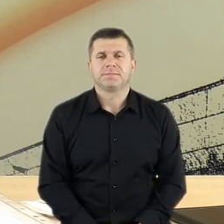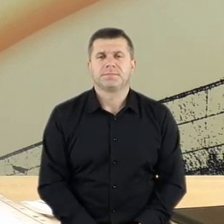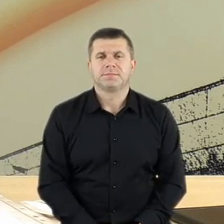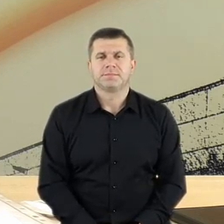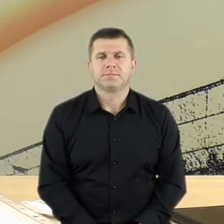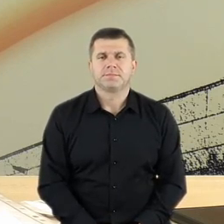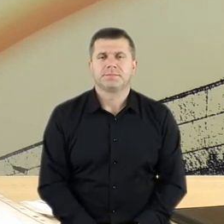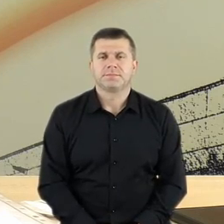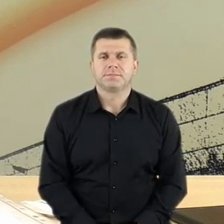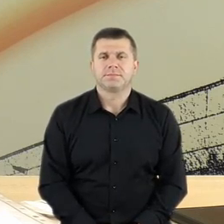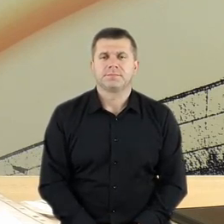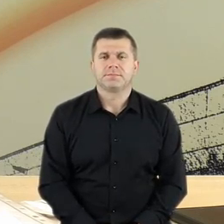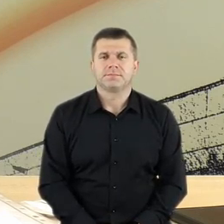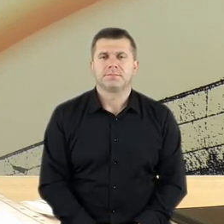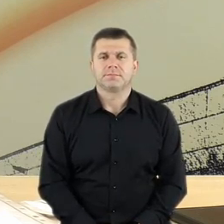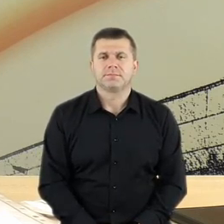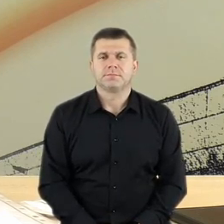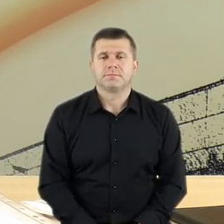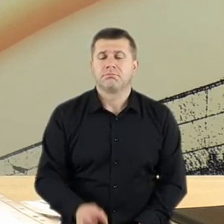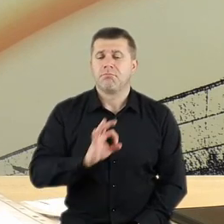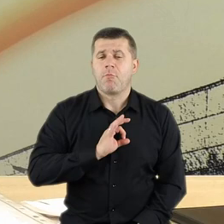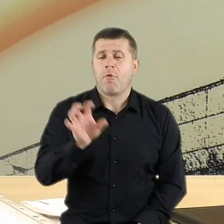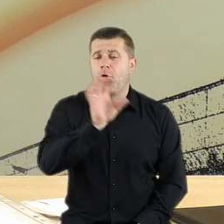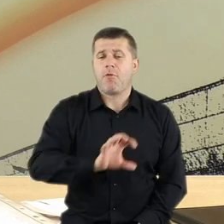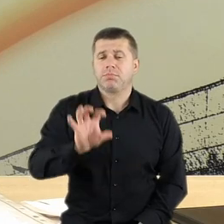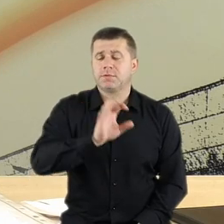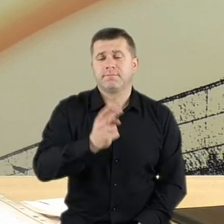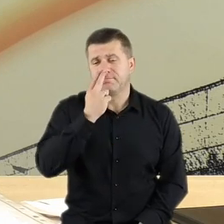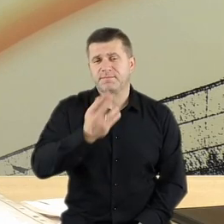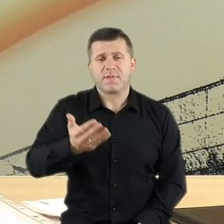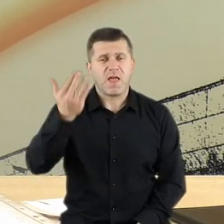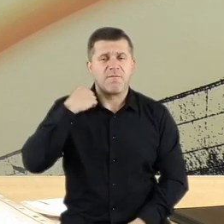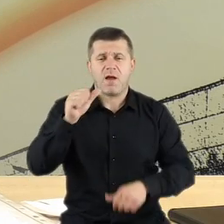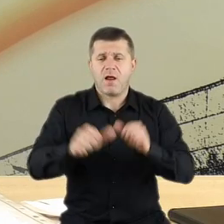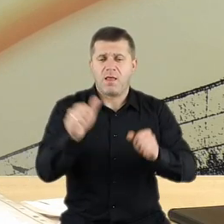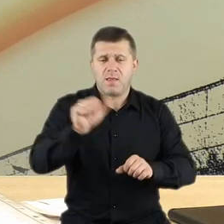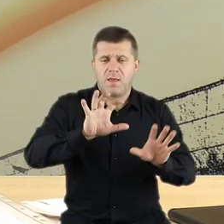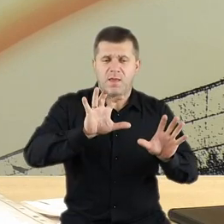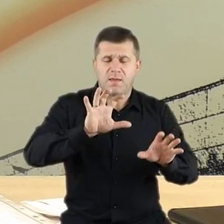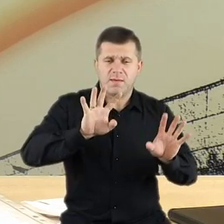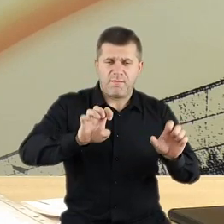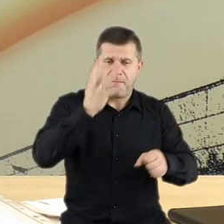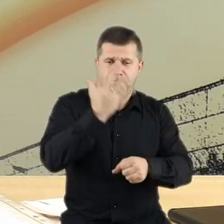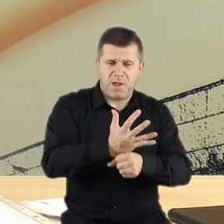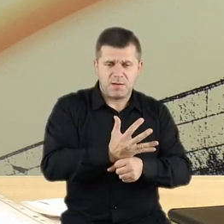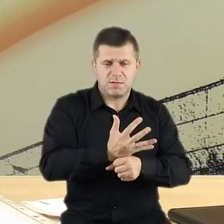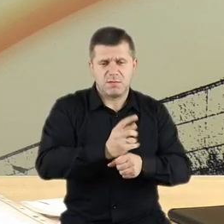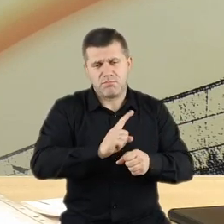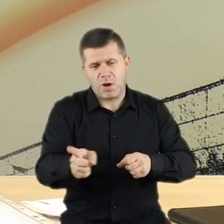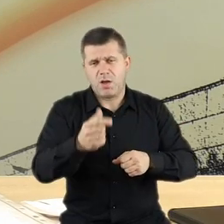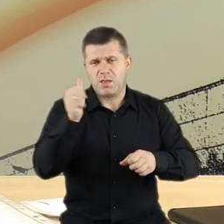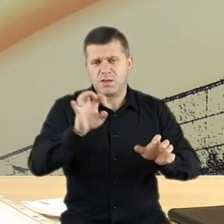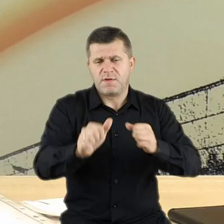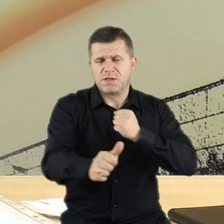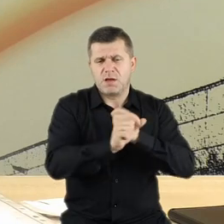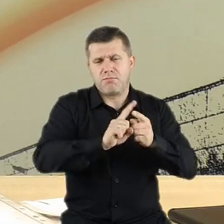mieć tak właśnie z mojej obserwacji wynika że w latach pięćdziesiątych i sześćdziesiątych No to nie tylko w szkole ale wszyscy tak